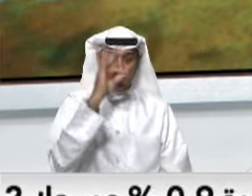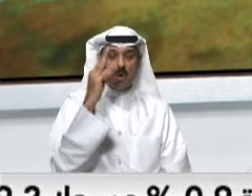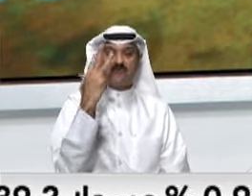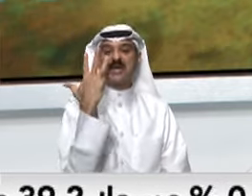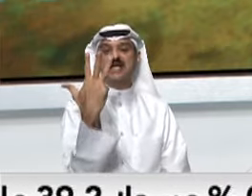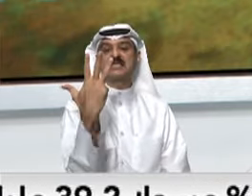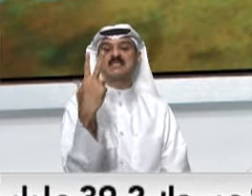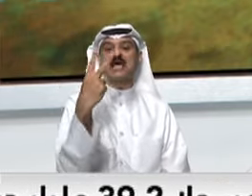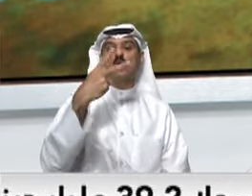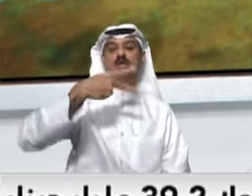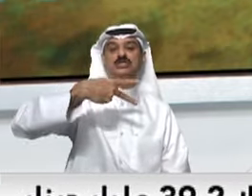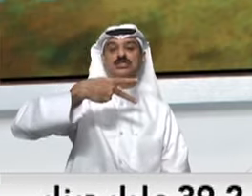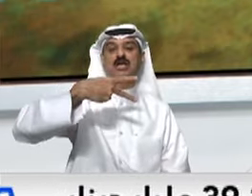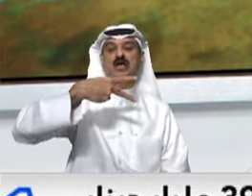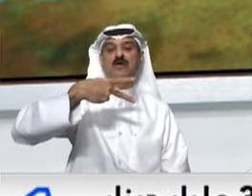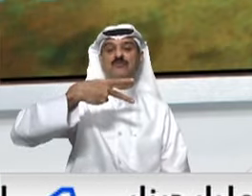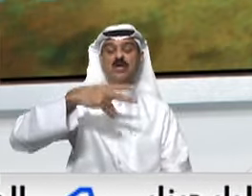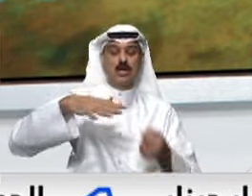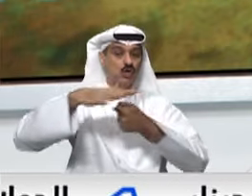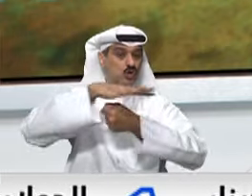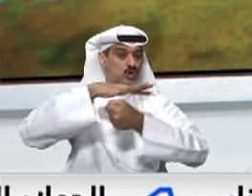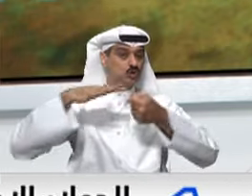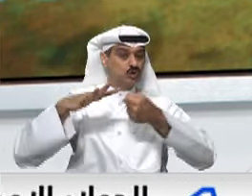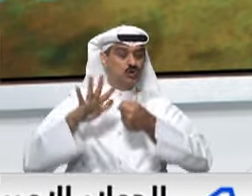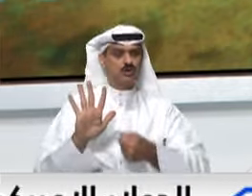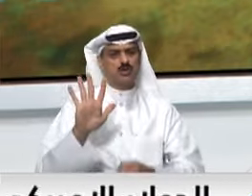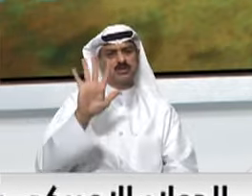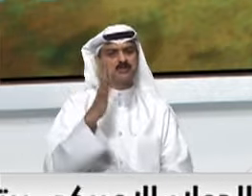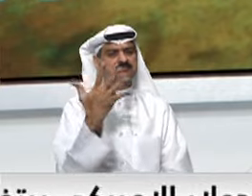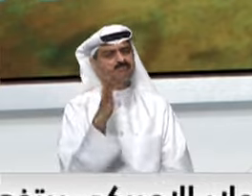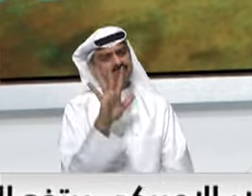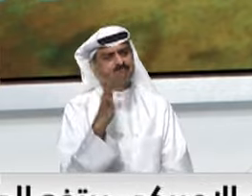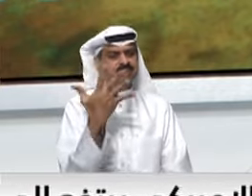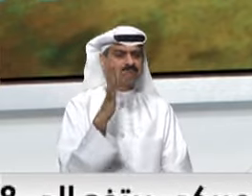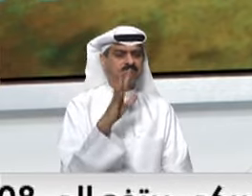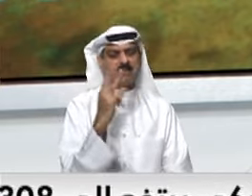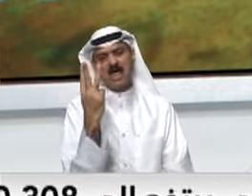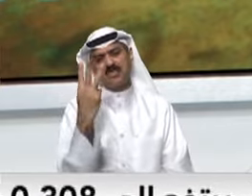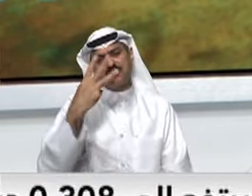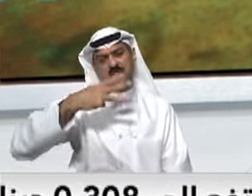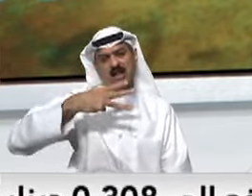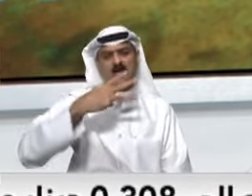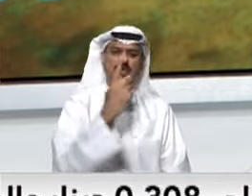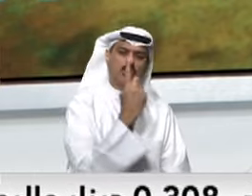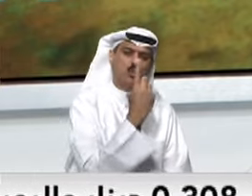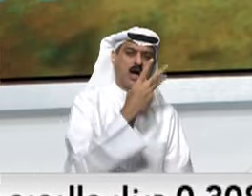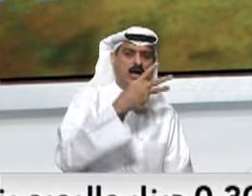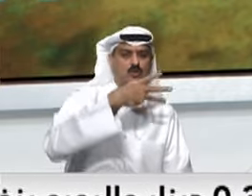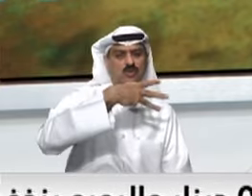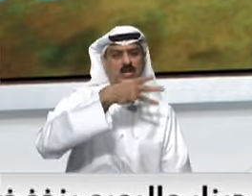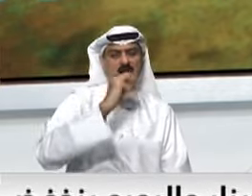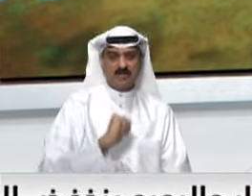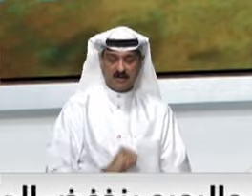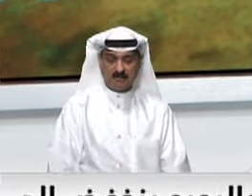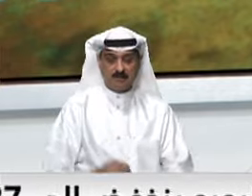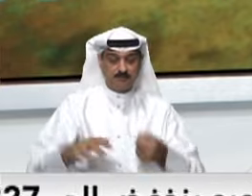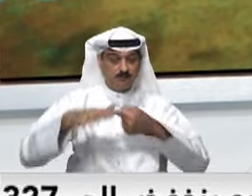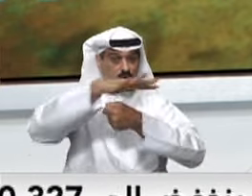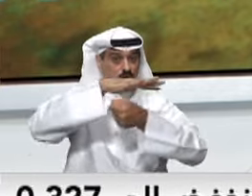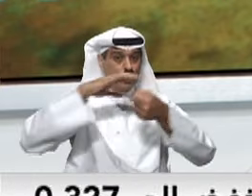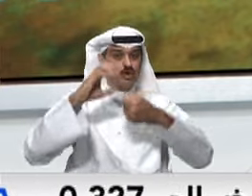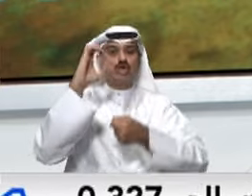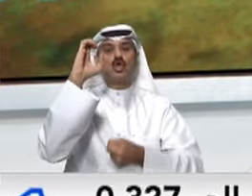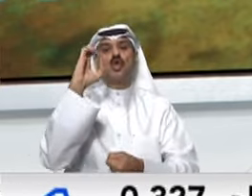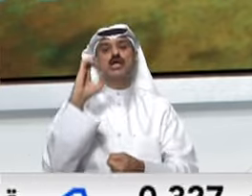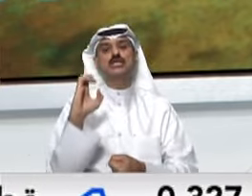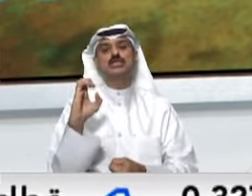29 درجه مئويه، وفي جزرنا الشماليه تتراوح درجات الحراره من 30 الى 31 درجه مئويه، والجزر